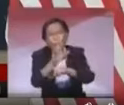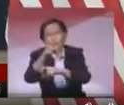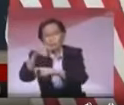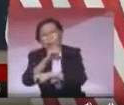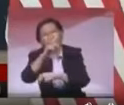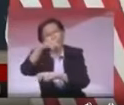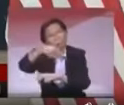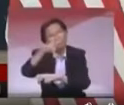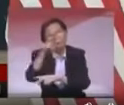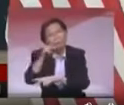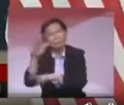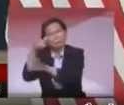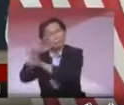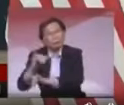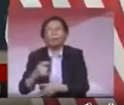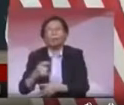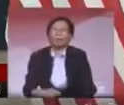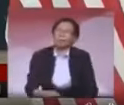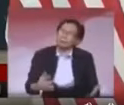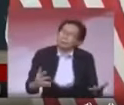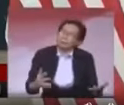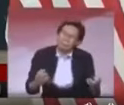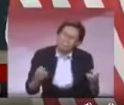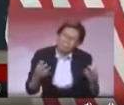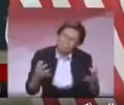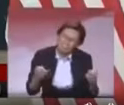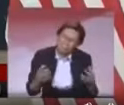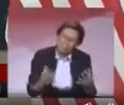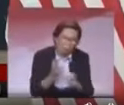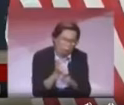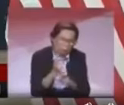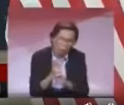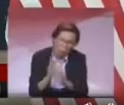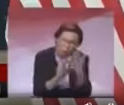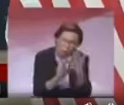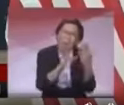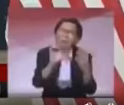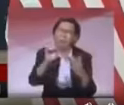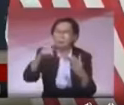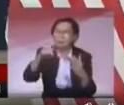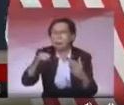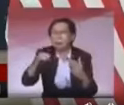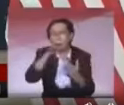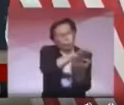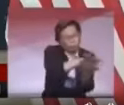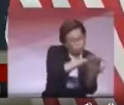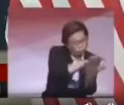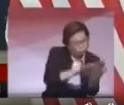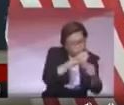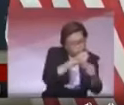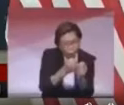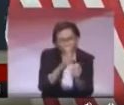Cuma saya tahu banyak kekangan yang dihadapi oleh SPR untuk mengubal satu SOP yang